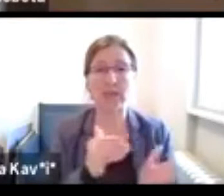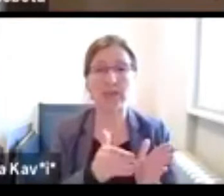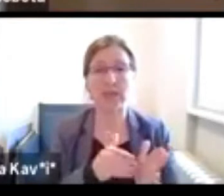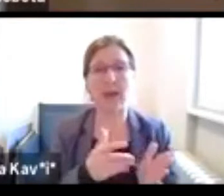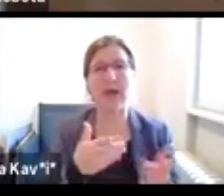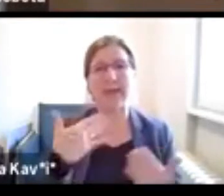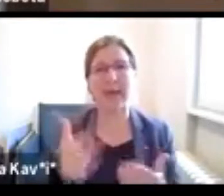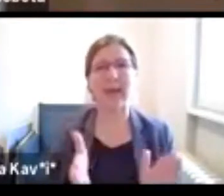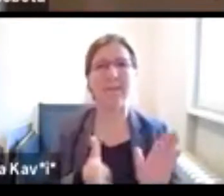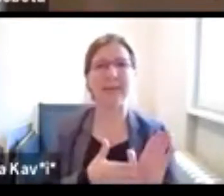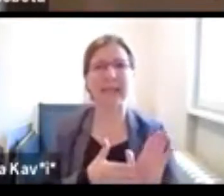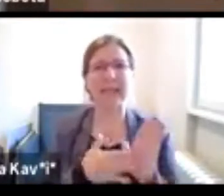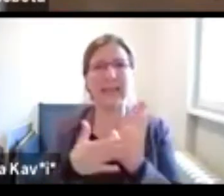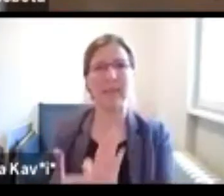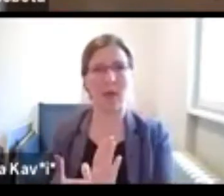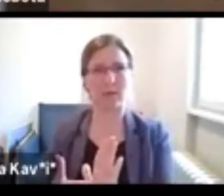što zapravo treba raditi.